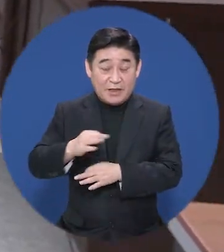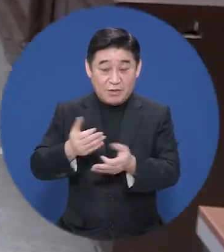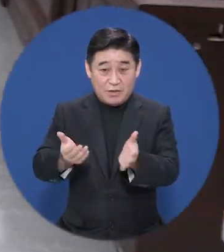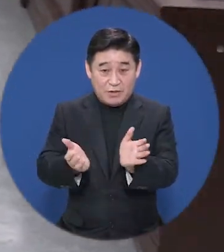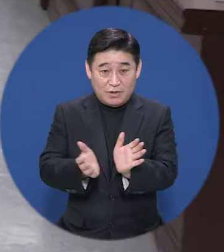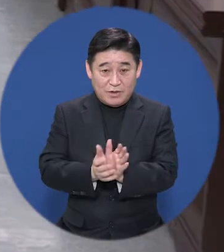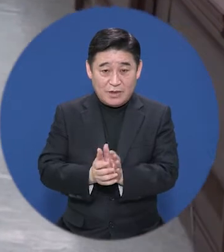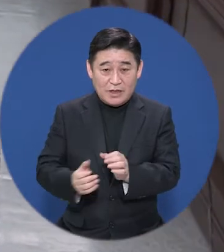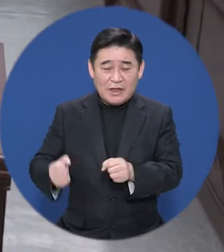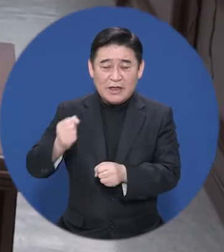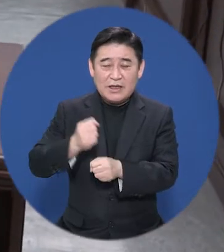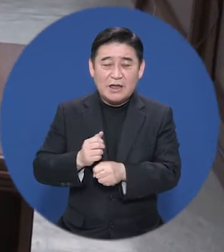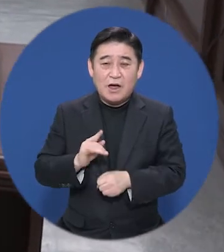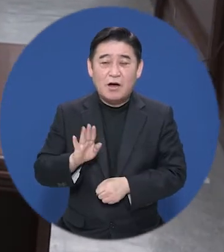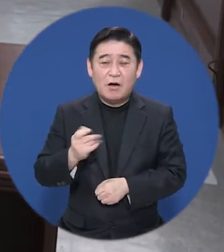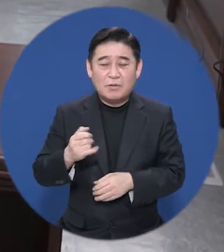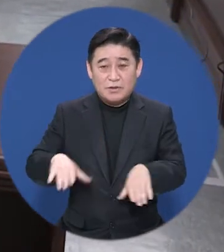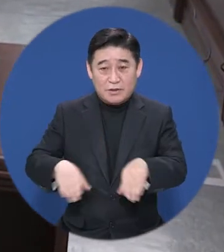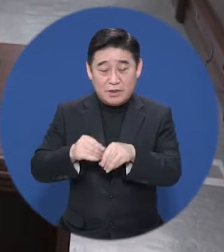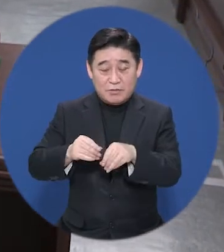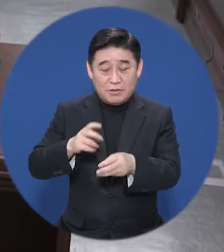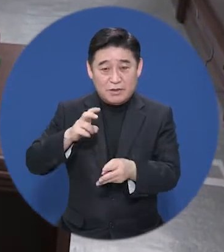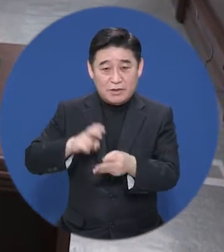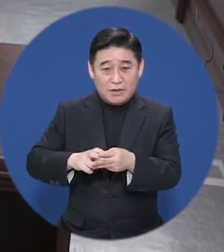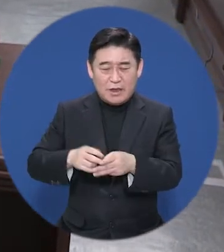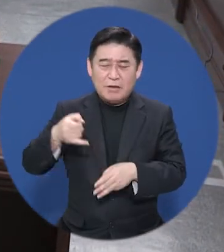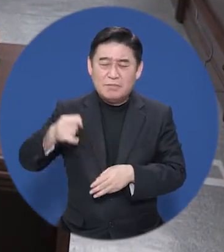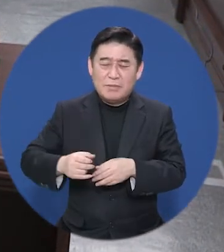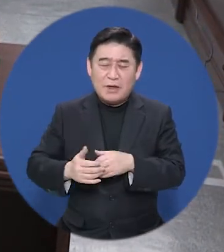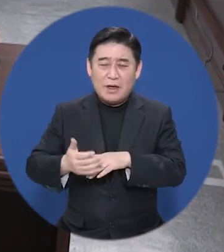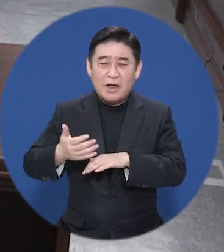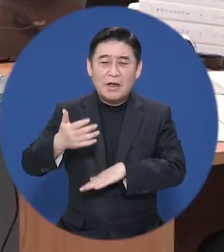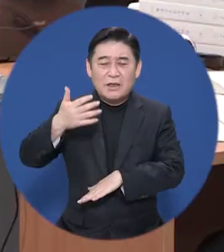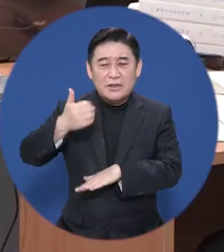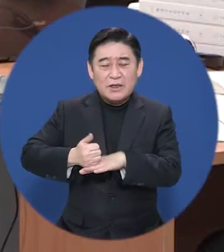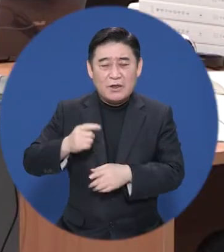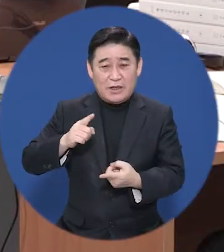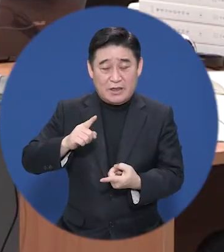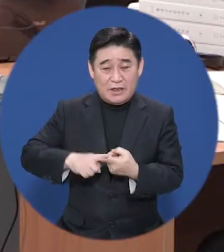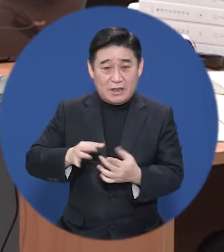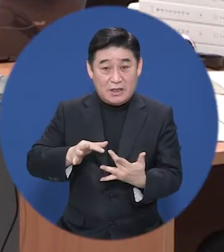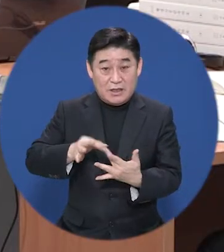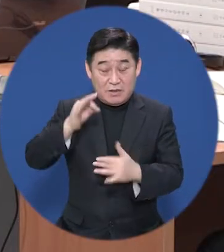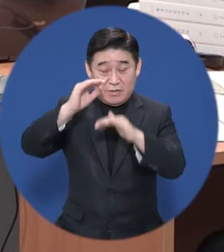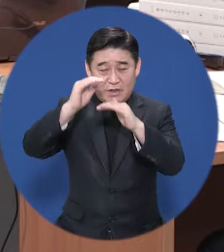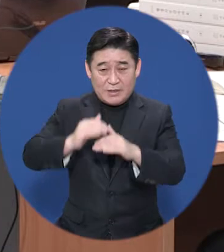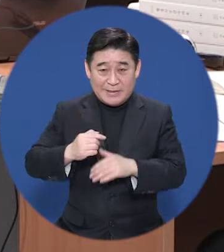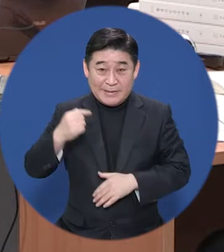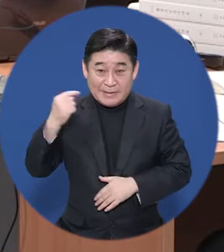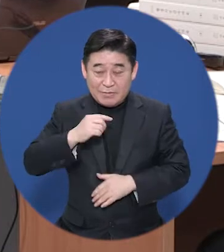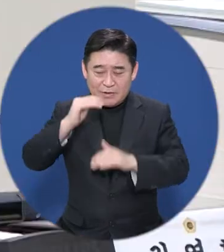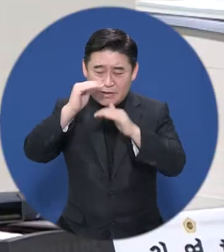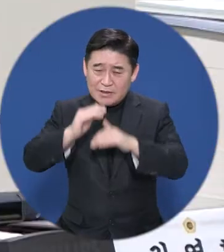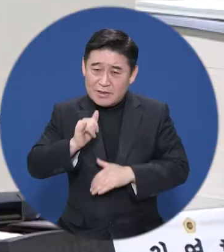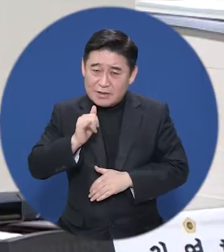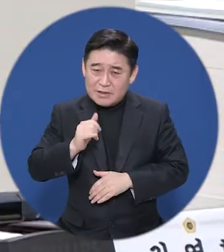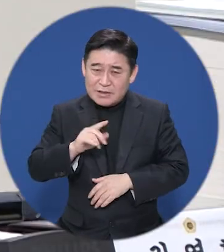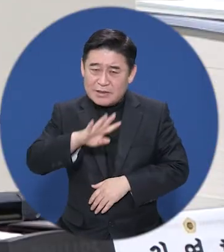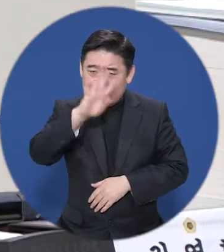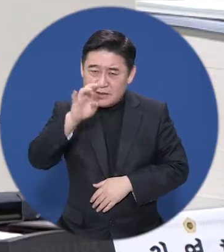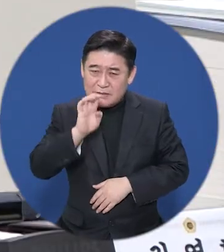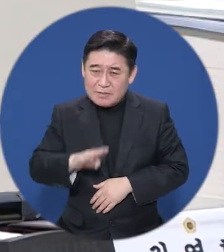기획경제위원회가 창업허브센터의 저조한 성과 원인에 대해 선발 과정에서부터 엄정한 절차를 거쳤는지